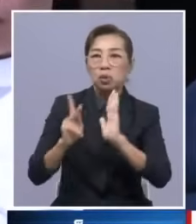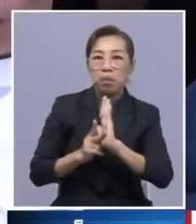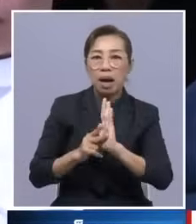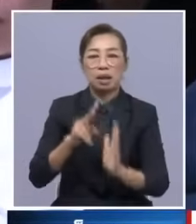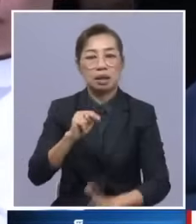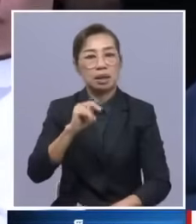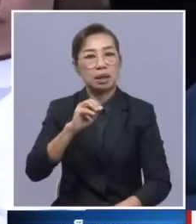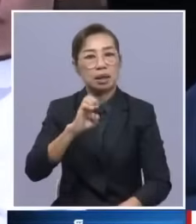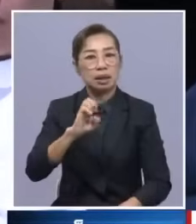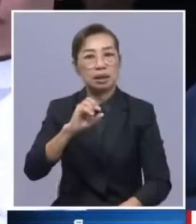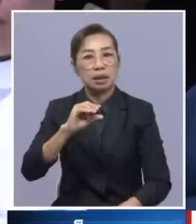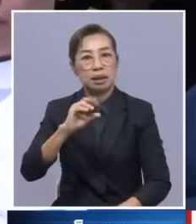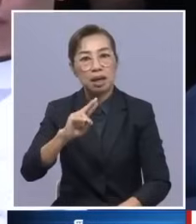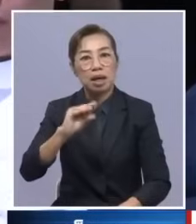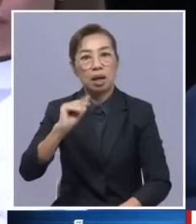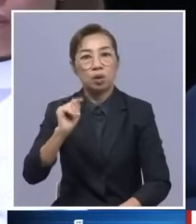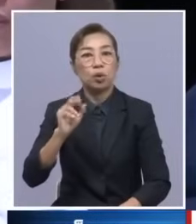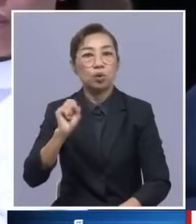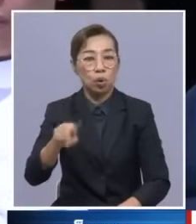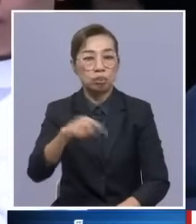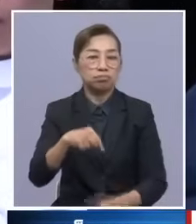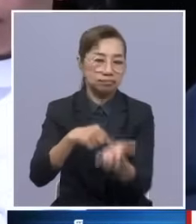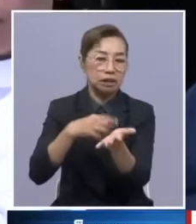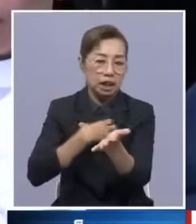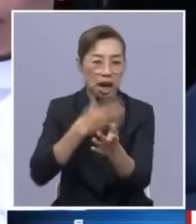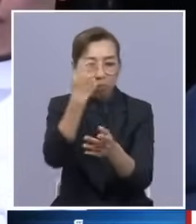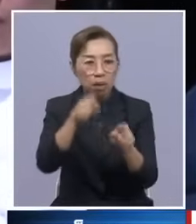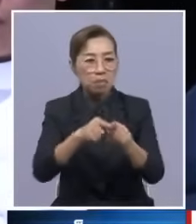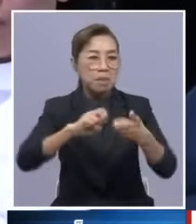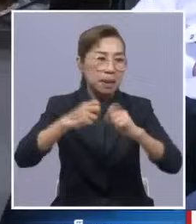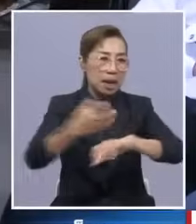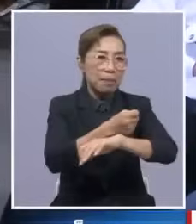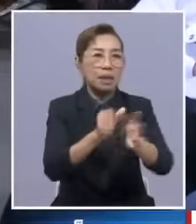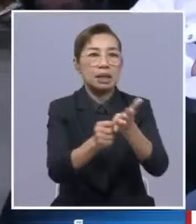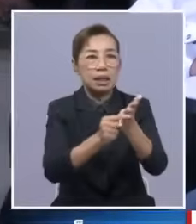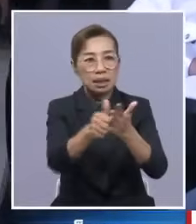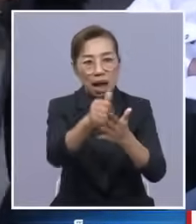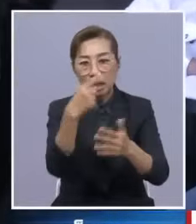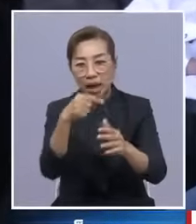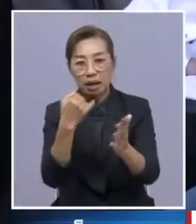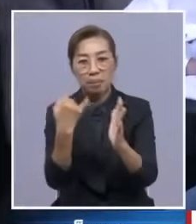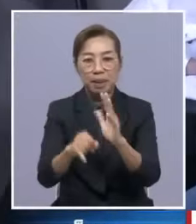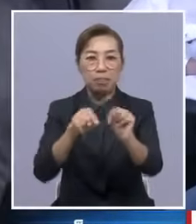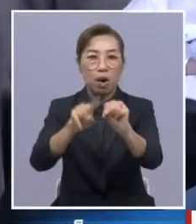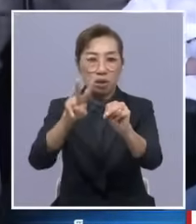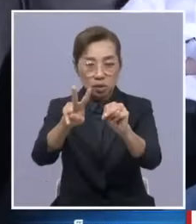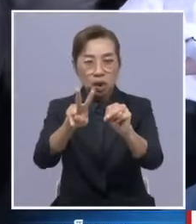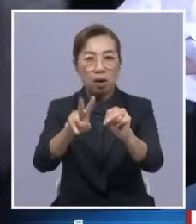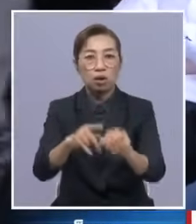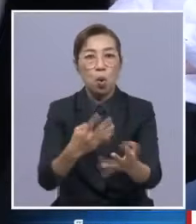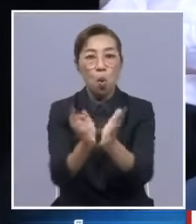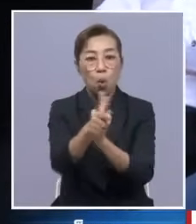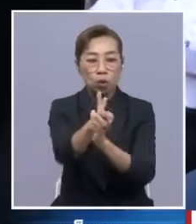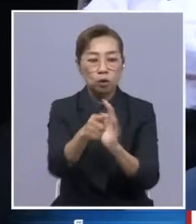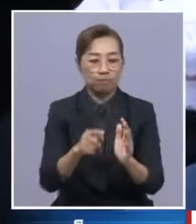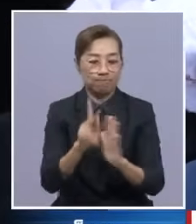นึ่งในนั้นด้วยเหตุผลเรื่องของความปรองดองแก้ปมทางการเมืองแล้วก็พ่วงผู้ต้องหาคดี112ประเด็นดังกล่าวกำลังกลาย